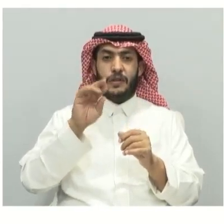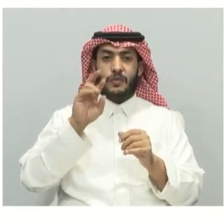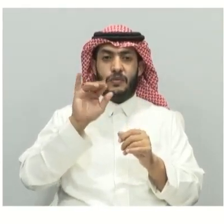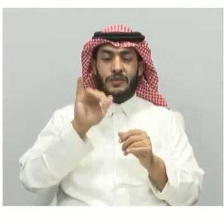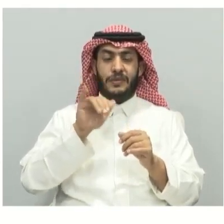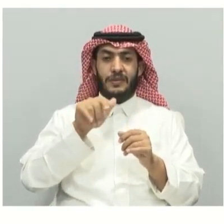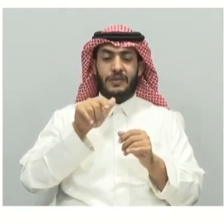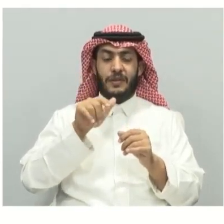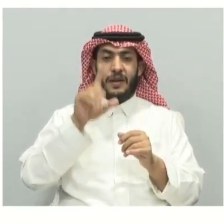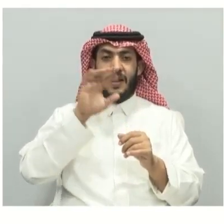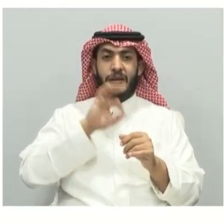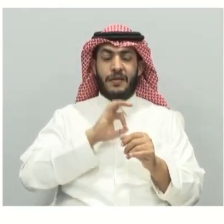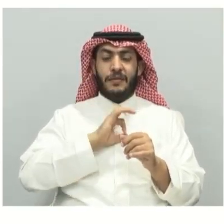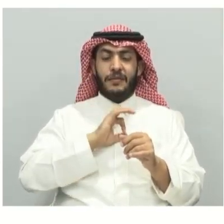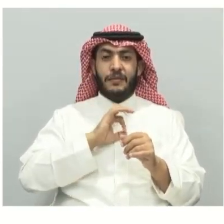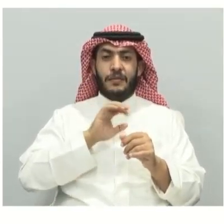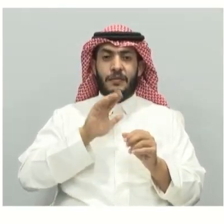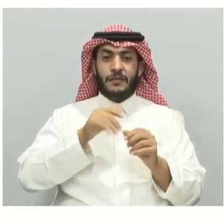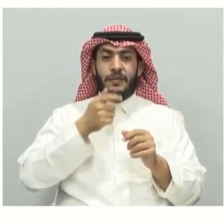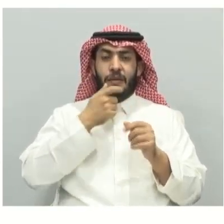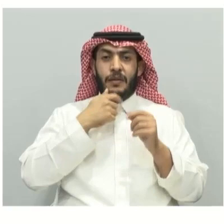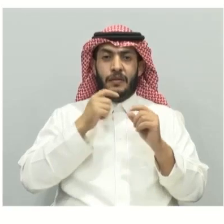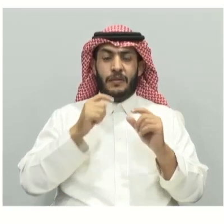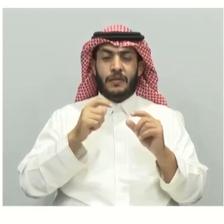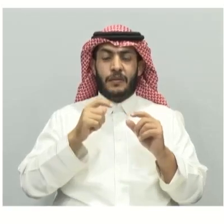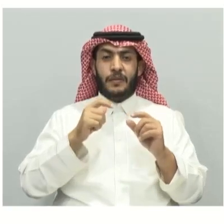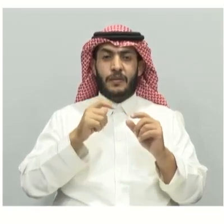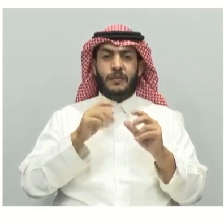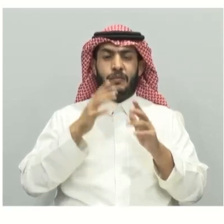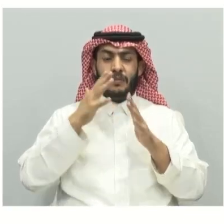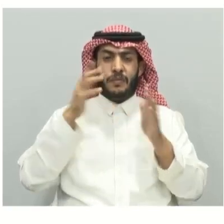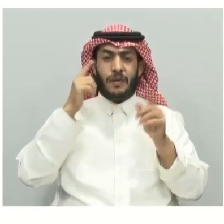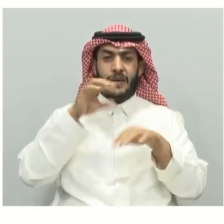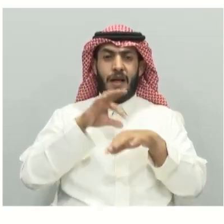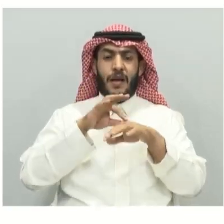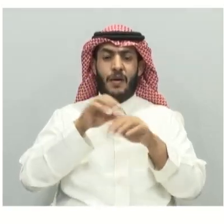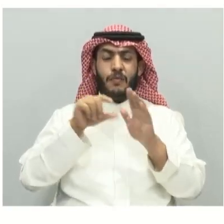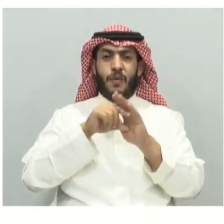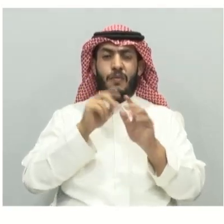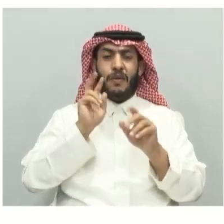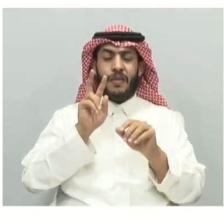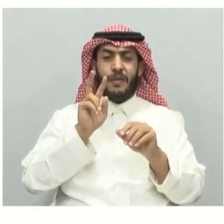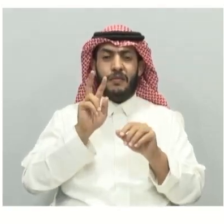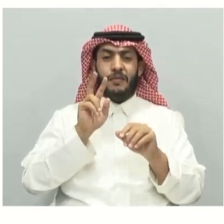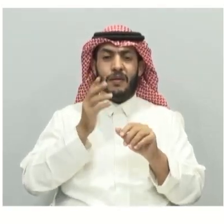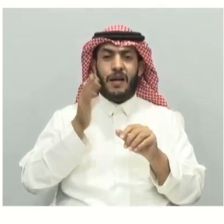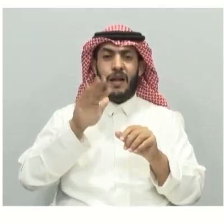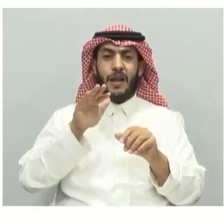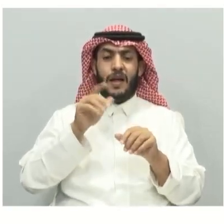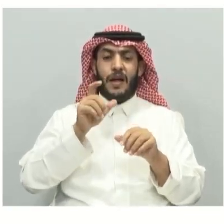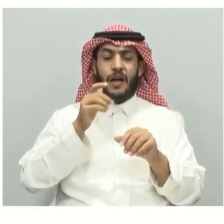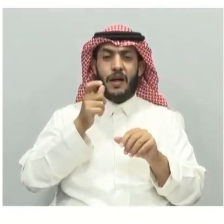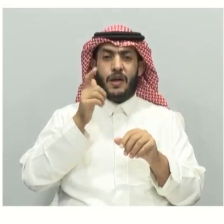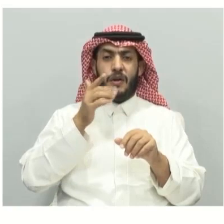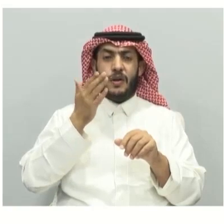فهذا المؤلف رحمه الله تعالى ذكر احاديث مشتهر عند الناس موضوعه مكذوبه على رسول الله